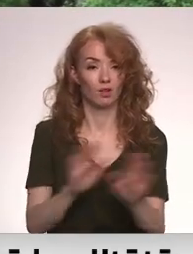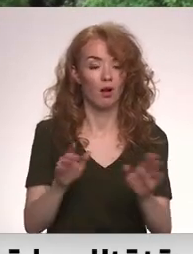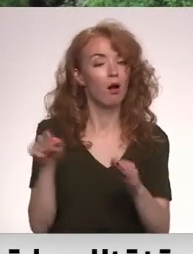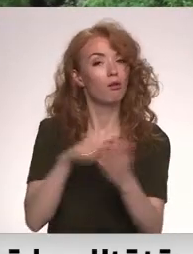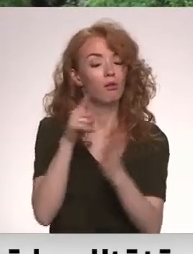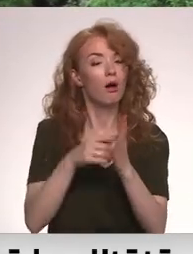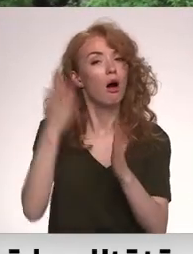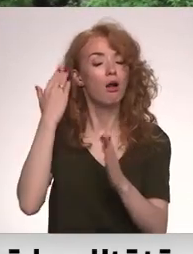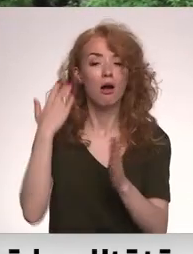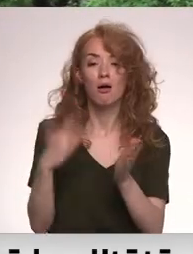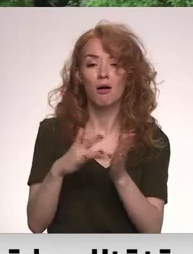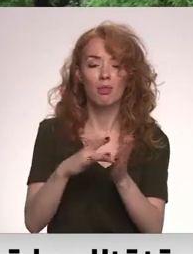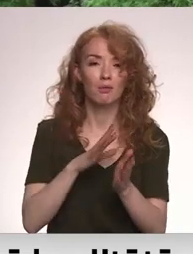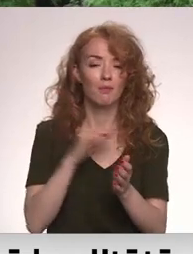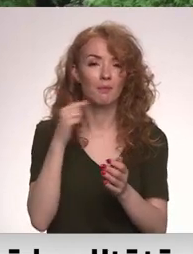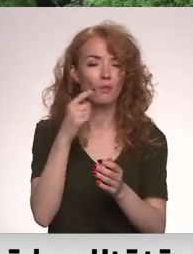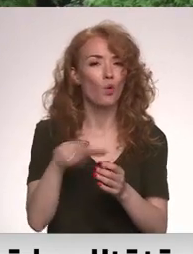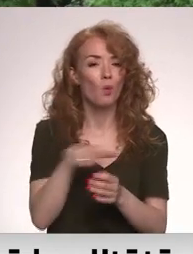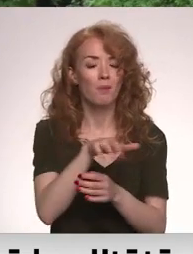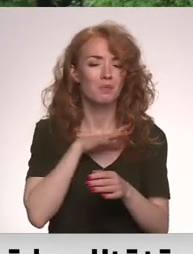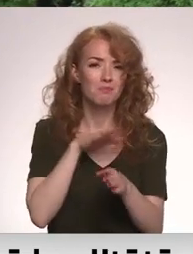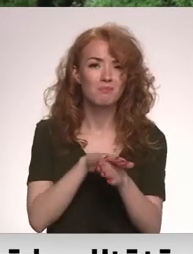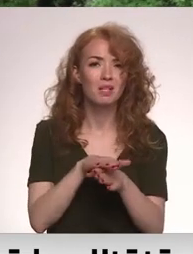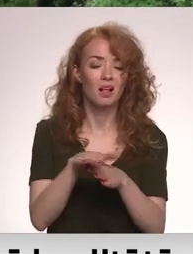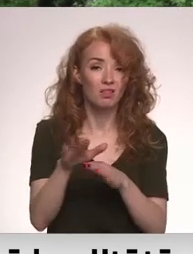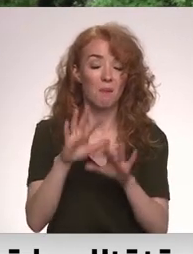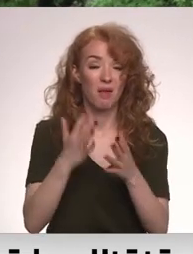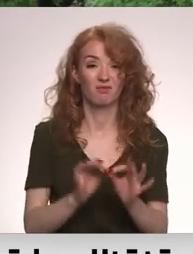Kādu bija? Nu kā, agrāk līdz krāsiem pilna bija, ka nesauka tie,